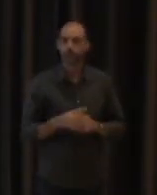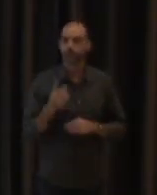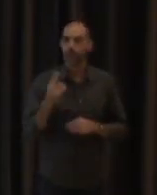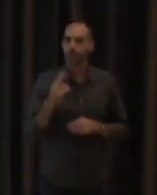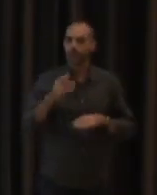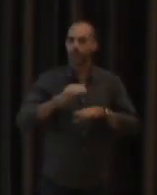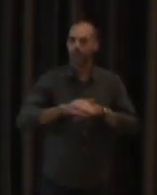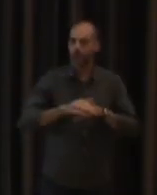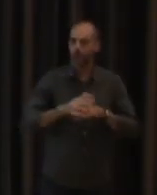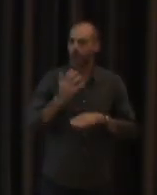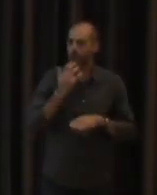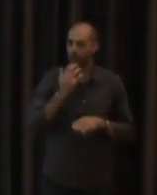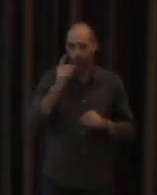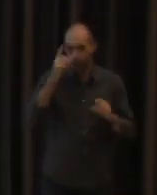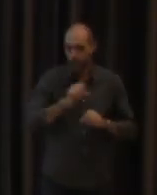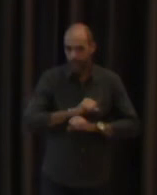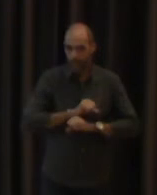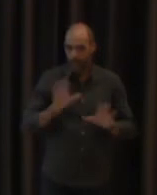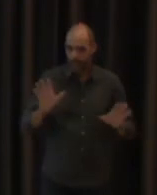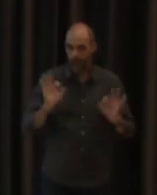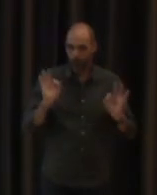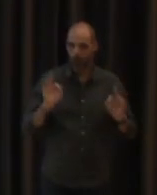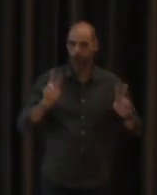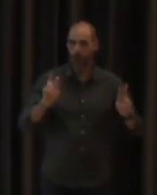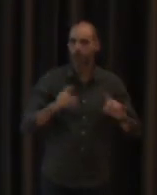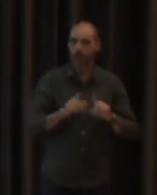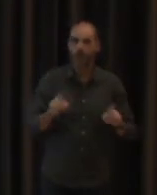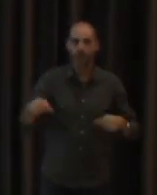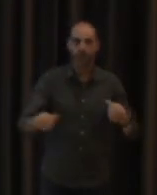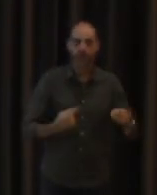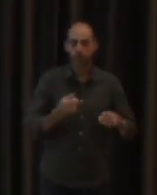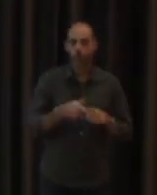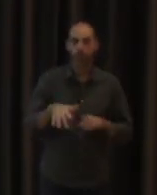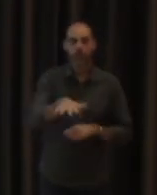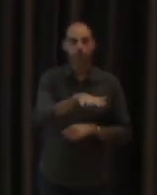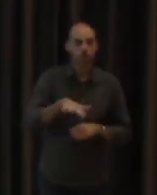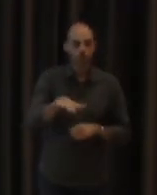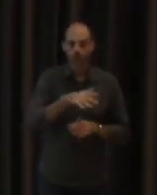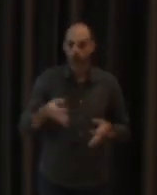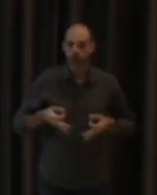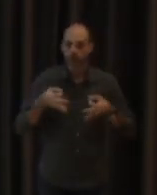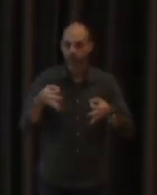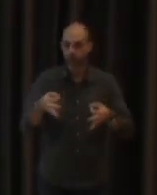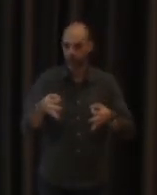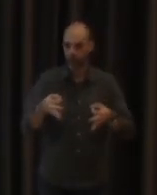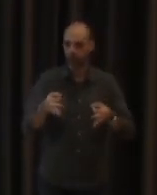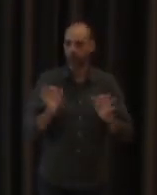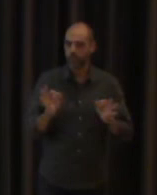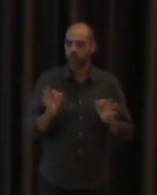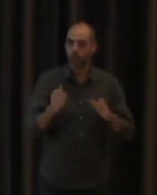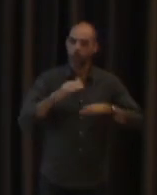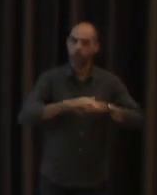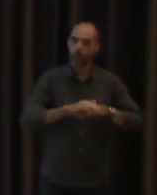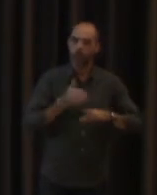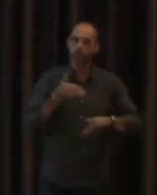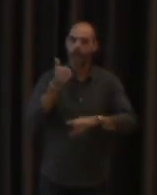que exemplifica més bé la dependència del caràcter díctic o no díctic del locatiu de destinació és la formada pels verbs anar